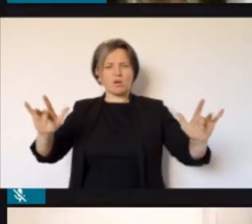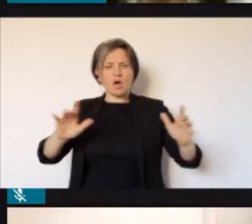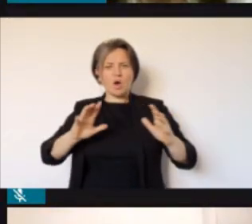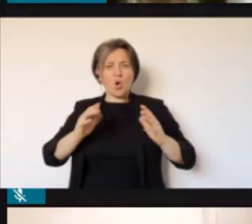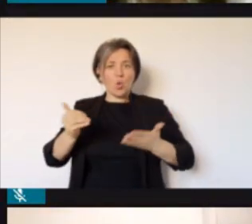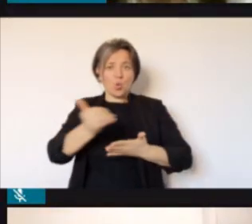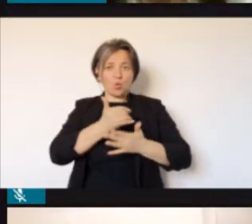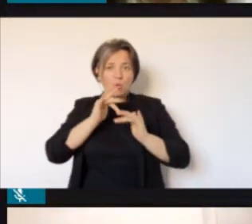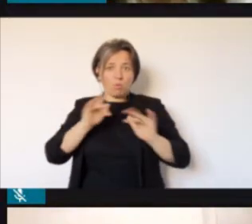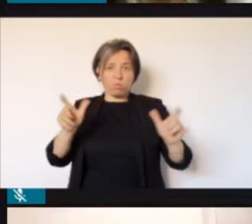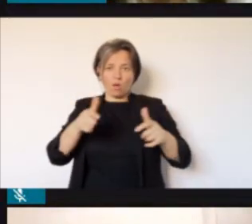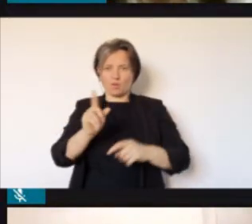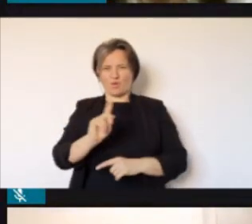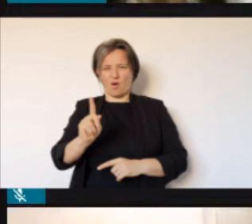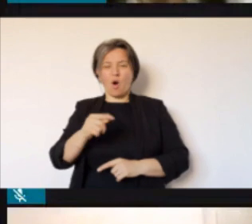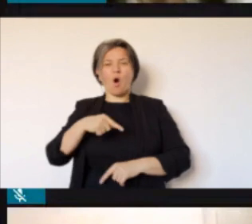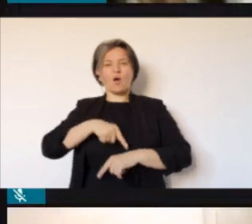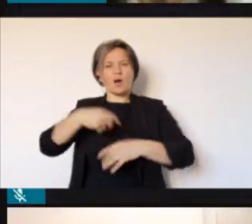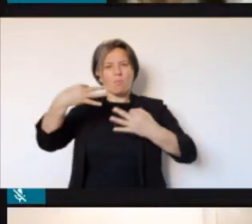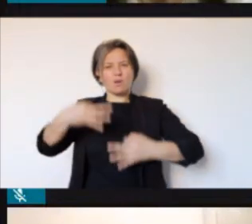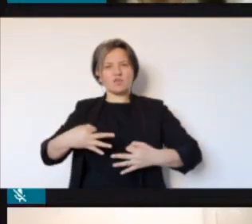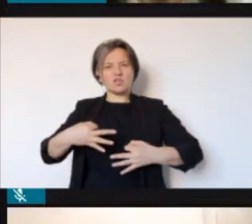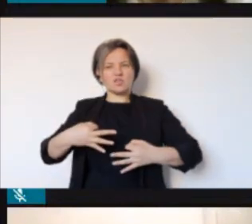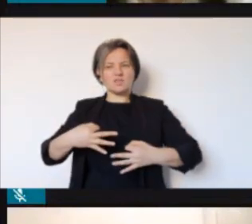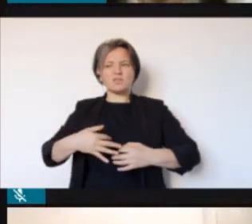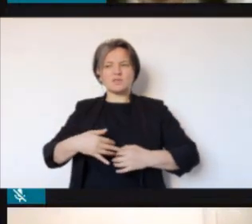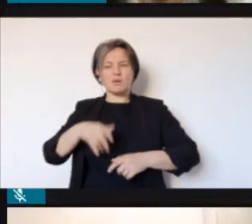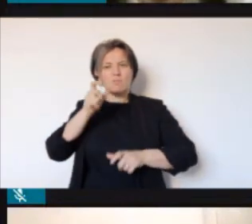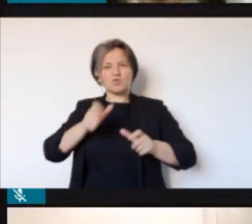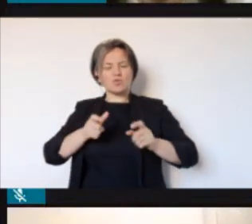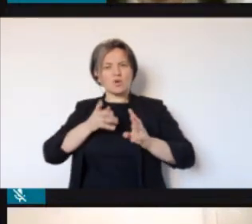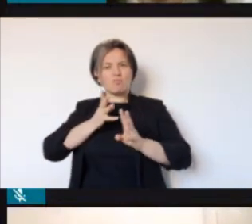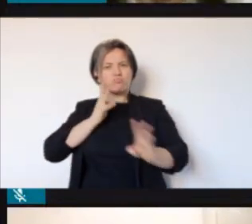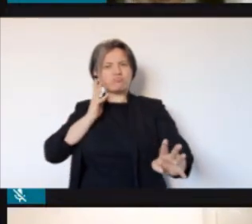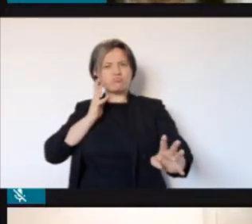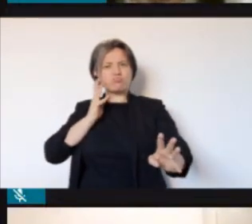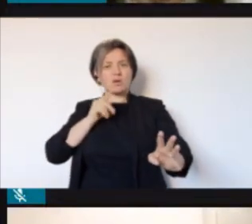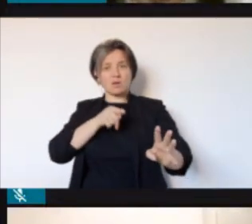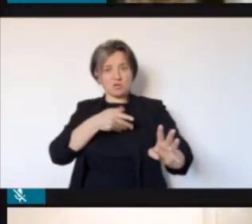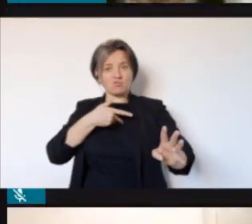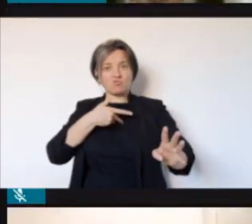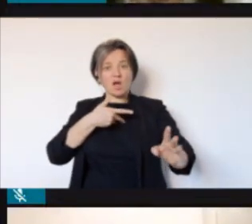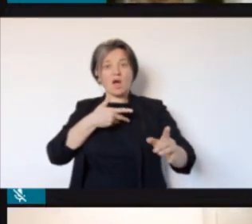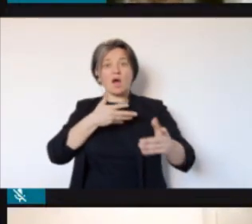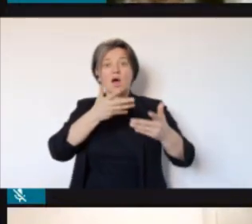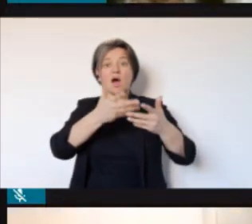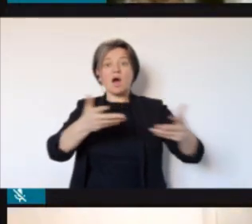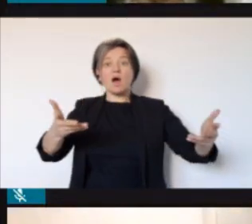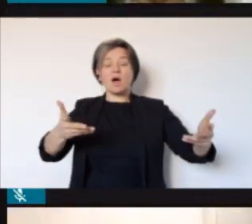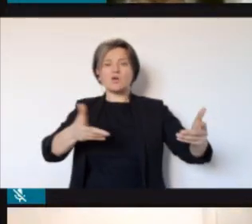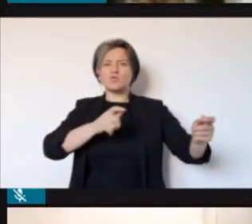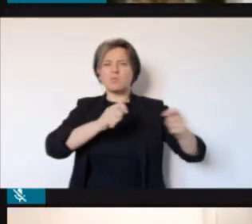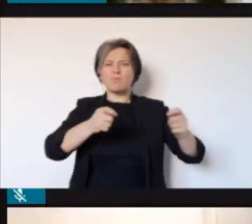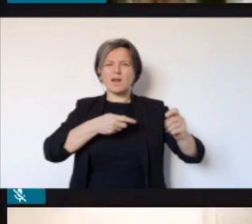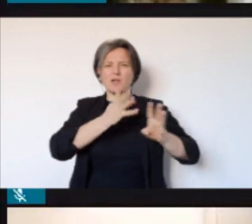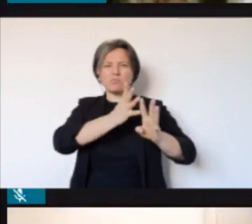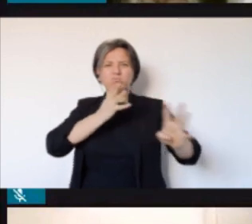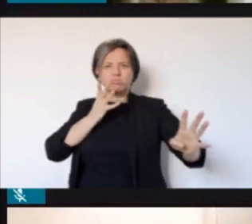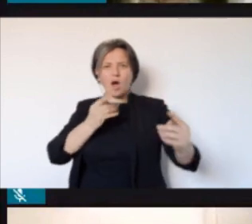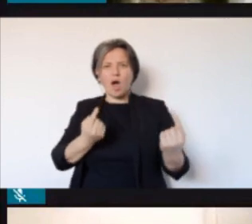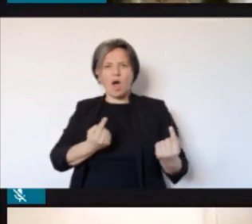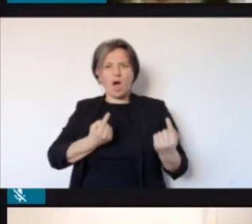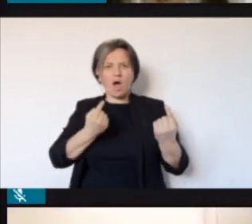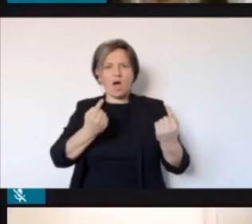però non è mai completa. Ad orari precisi, innumerevoli quantità di persone si incolonnano davanti ai supermercati